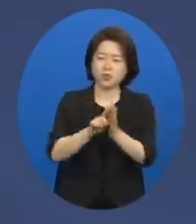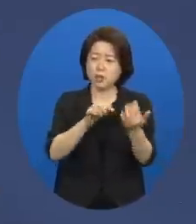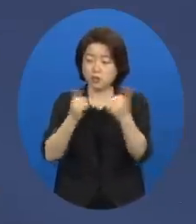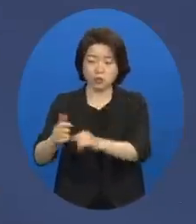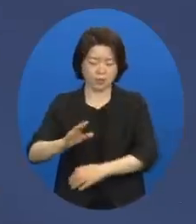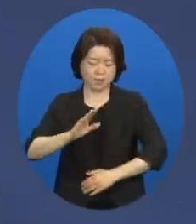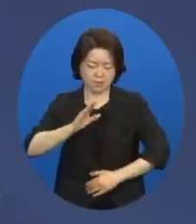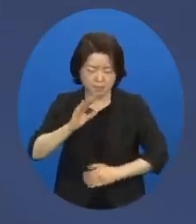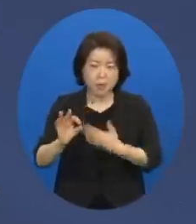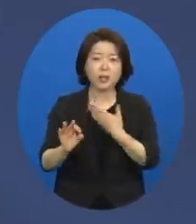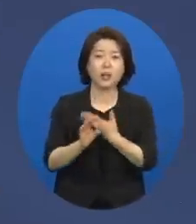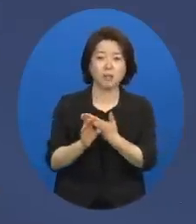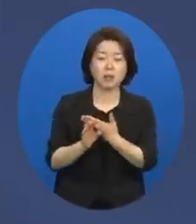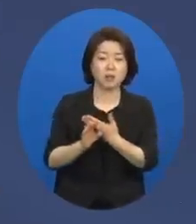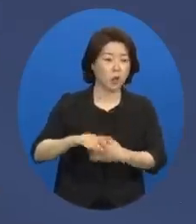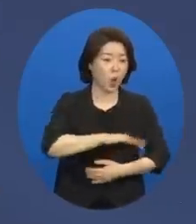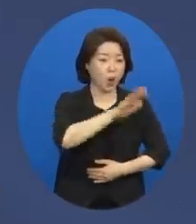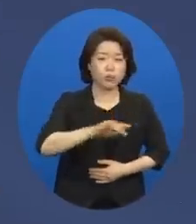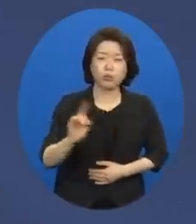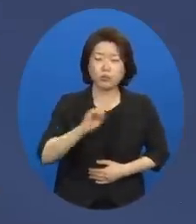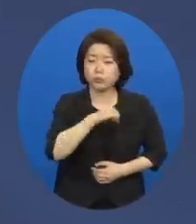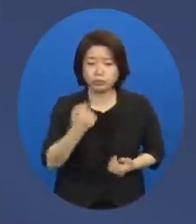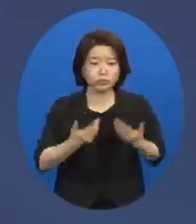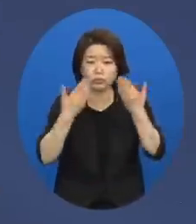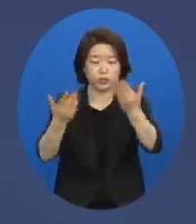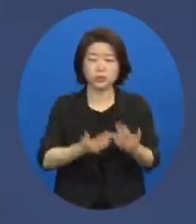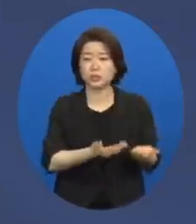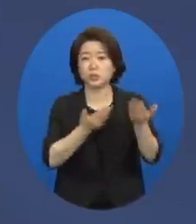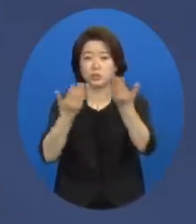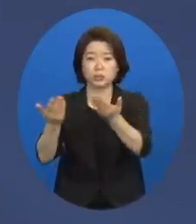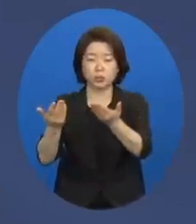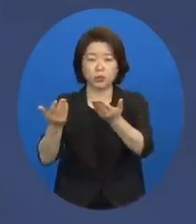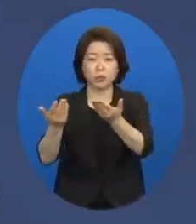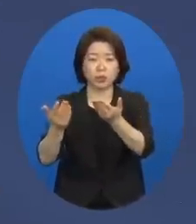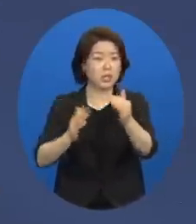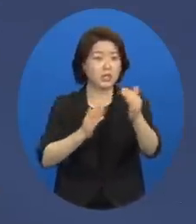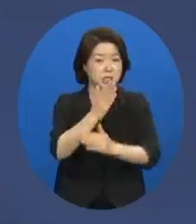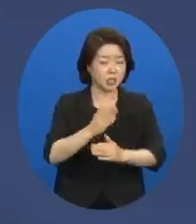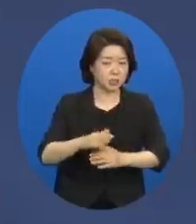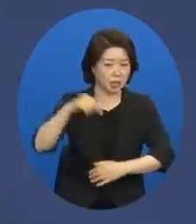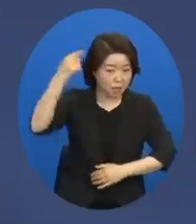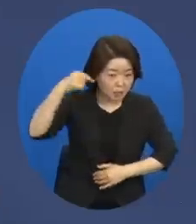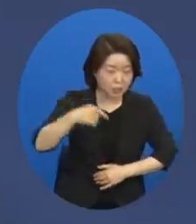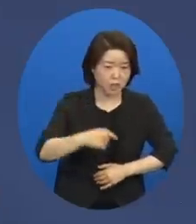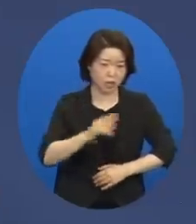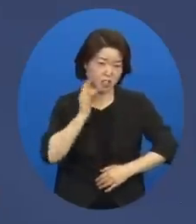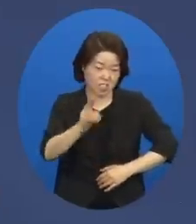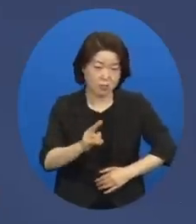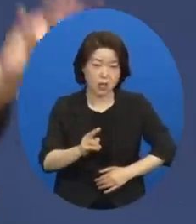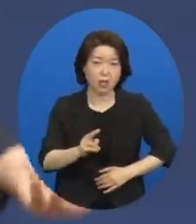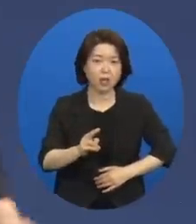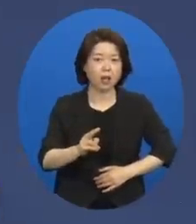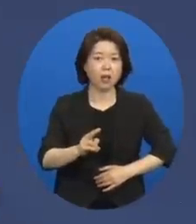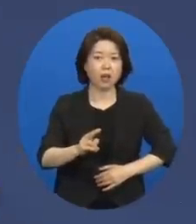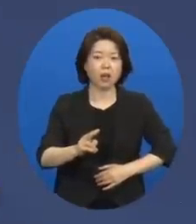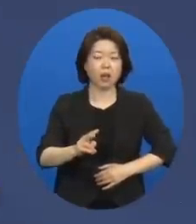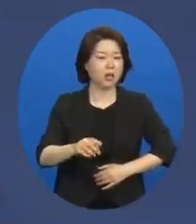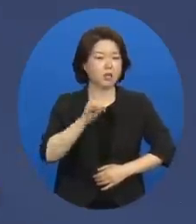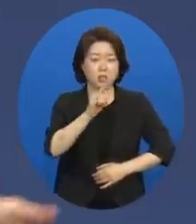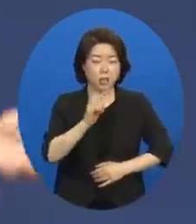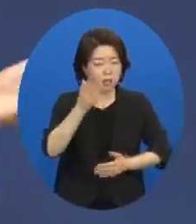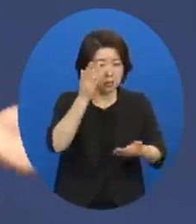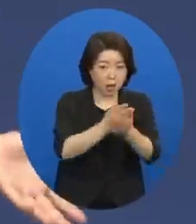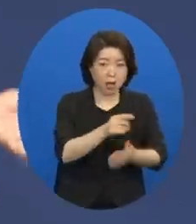게 사실이라면 우리가 무슨 희생을 그에게 드린들 너무 지나치다, 미쳤다, 극단이다, 너무 그렇게 하지